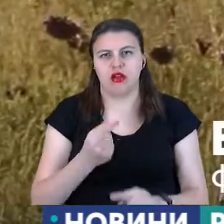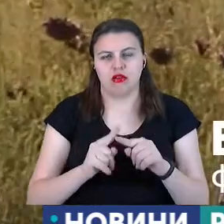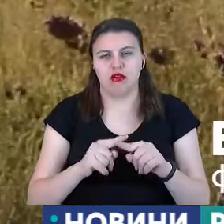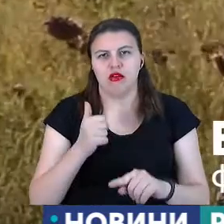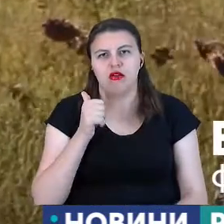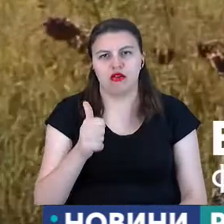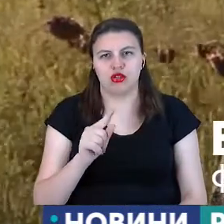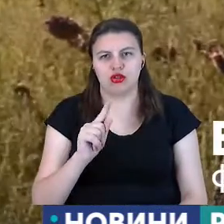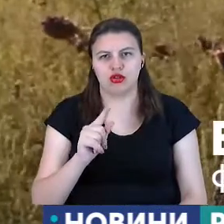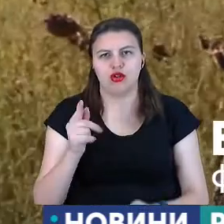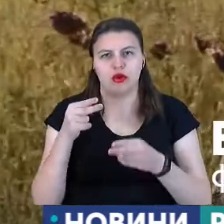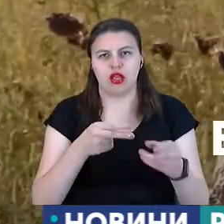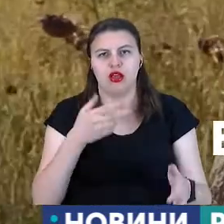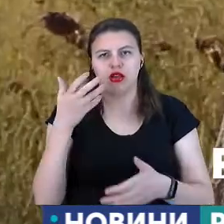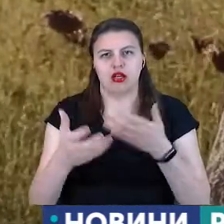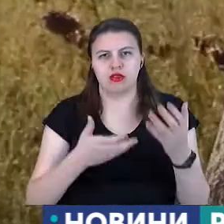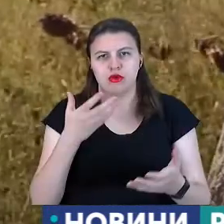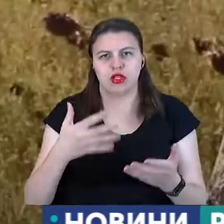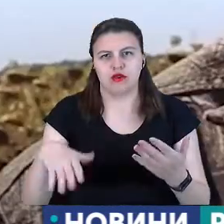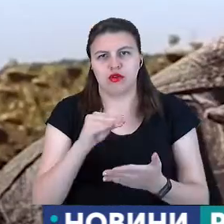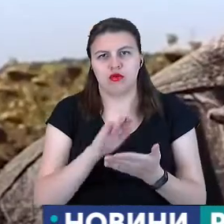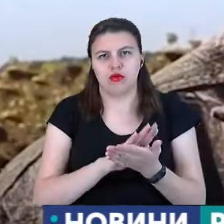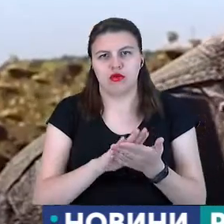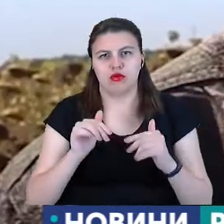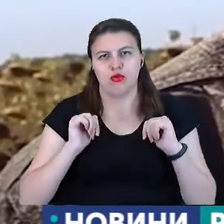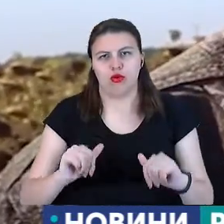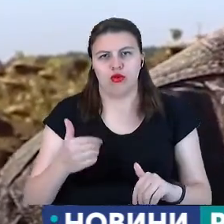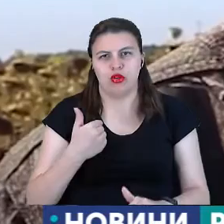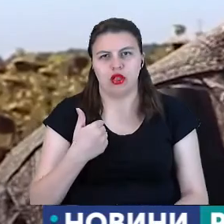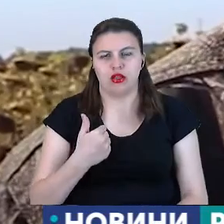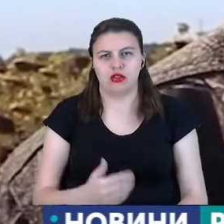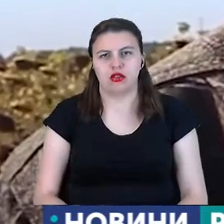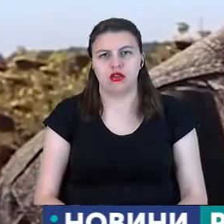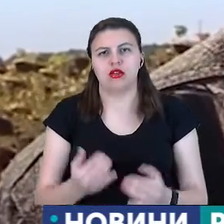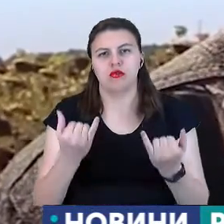це все. Ну, спокійніше для нас. Тепер будемо свободно